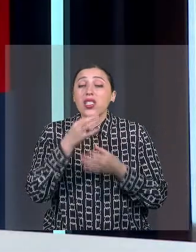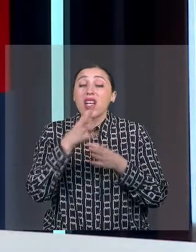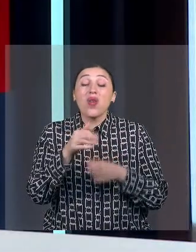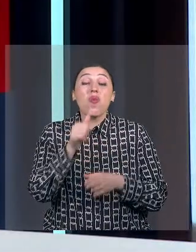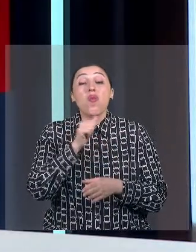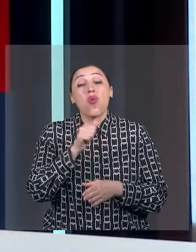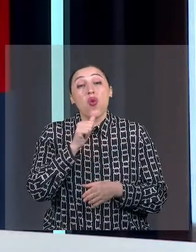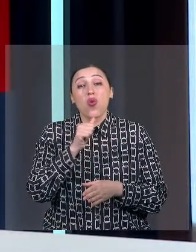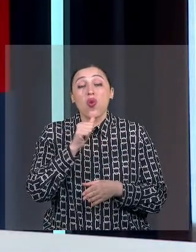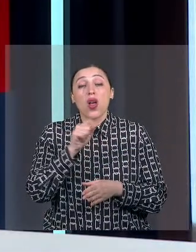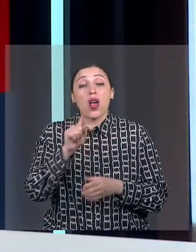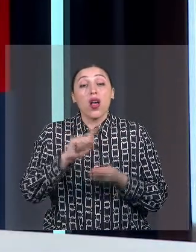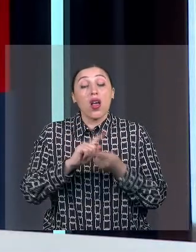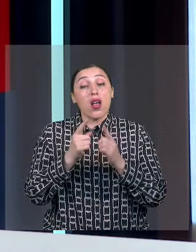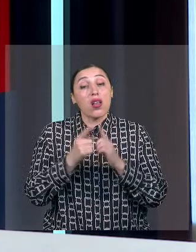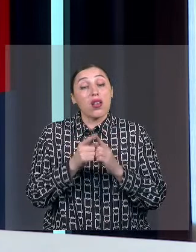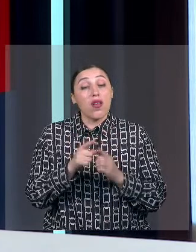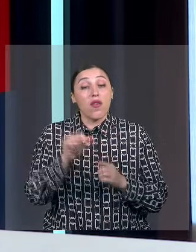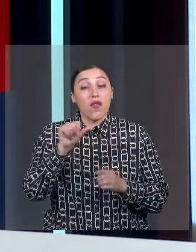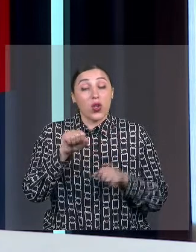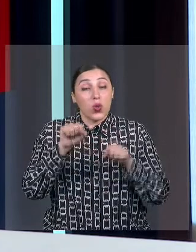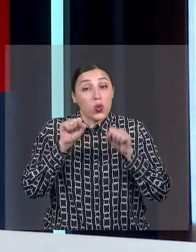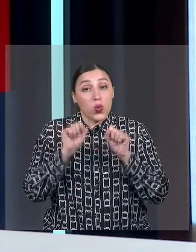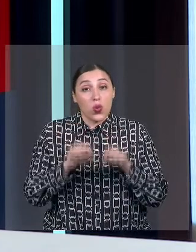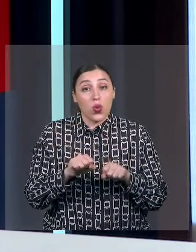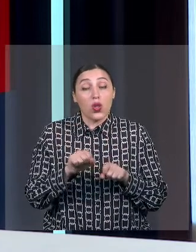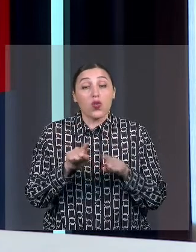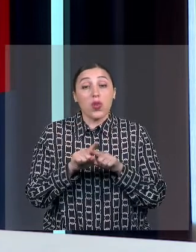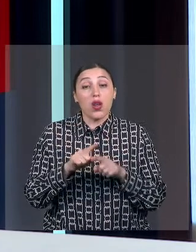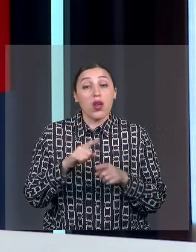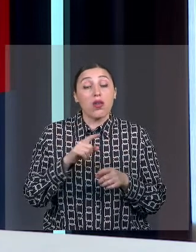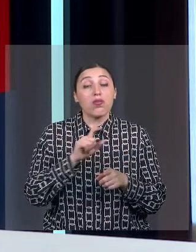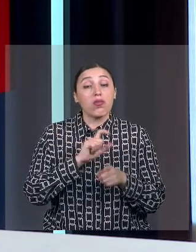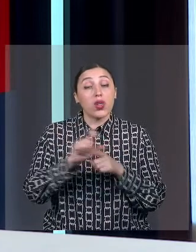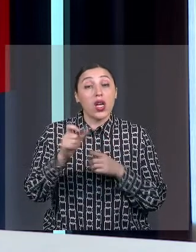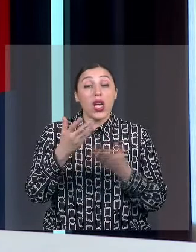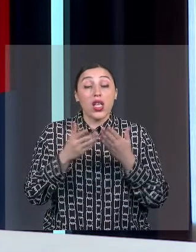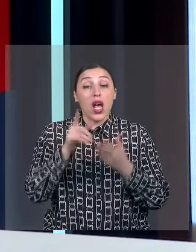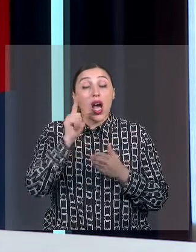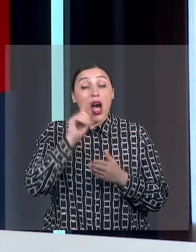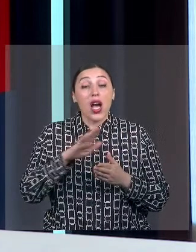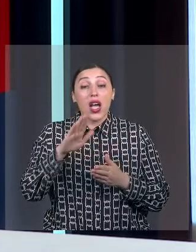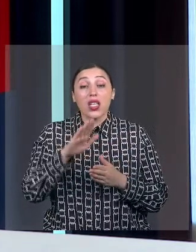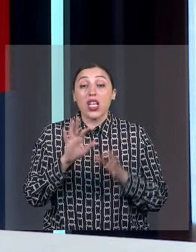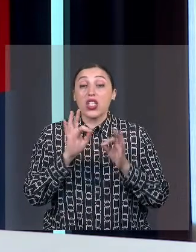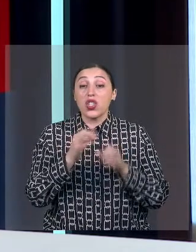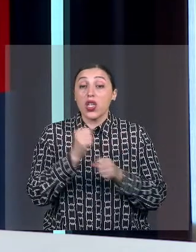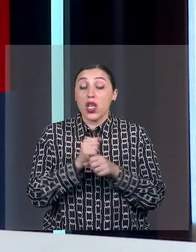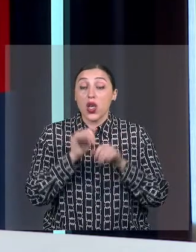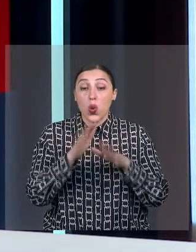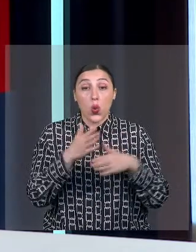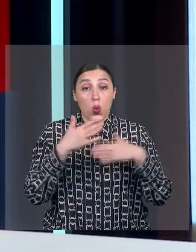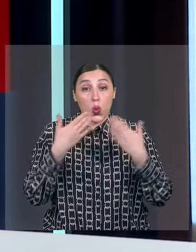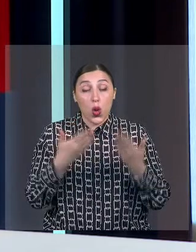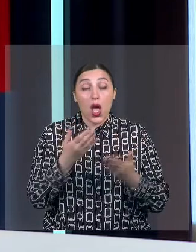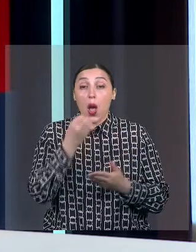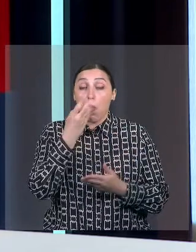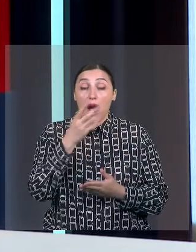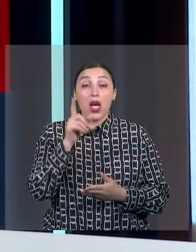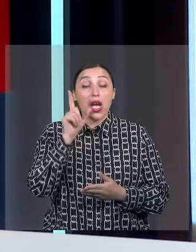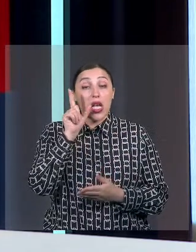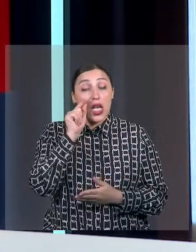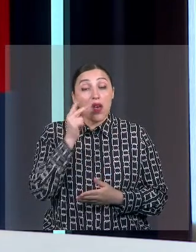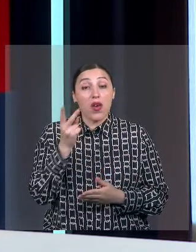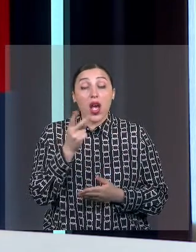փորձ հակաարդյունավետ է, նաև սպառնացել, որ եթե Հայաստանը կառուցողական մոտեցում չցուցաբերի, ապա Բաքվի ու Երևանի